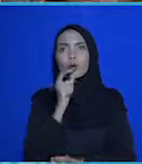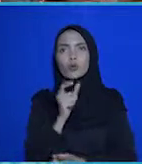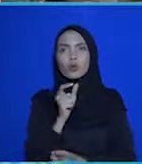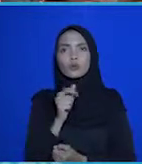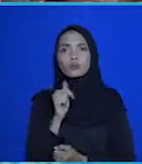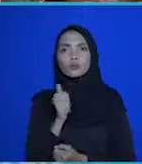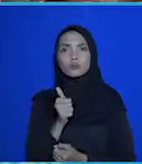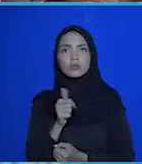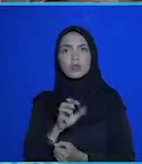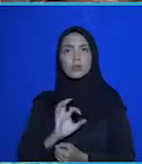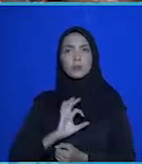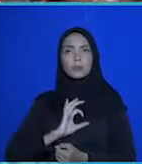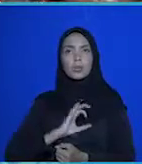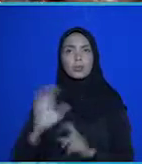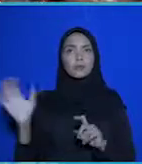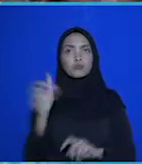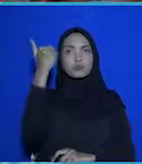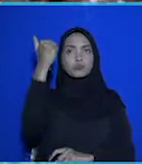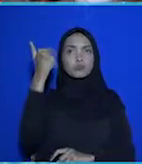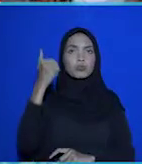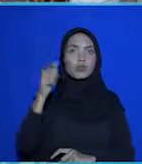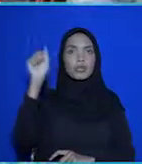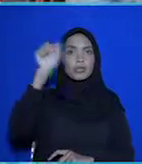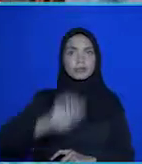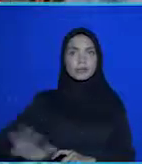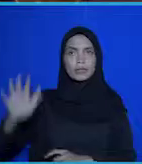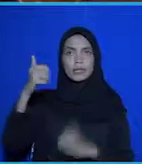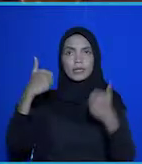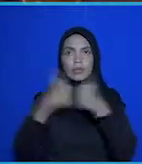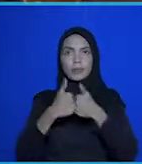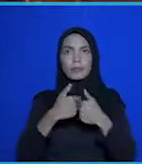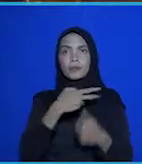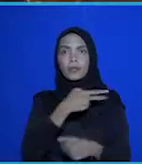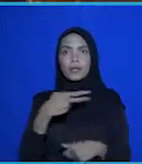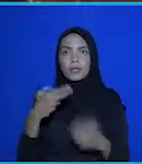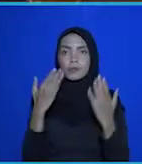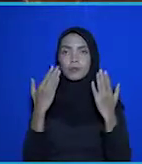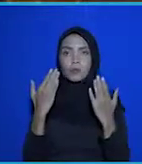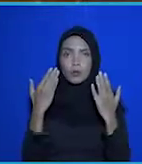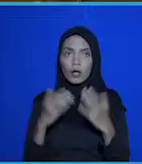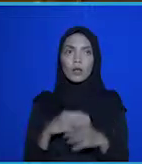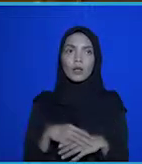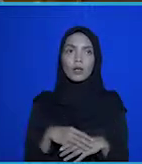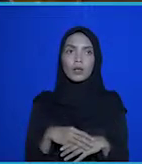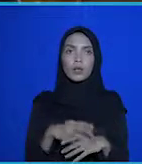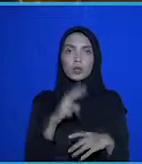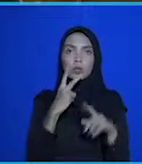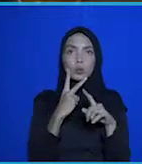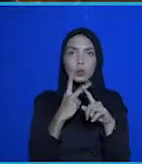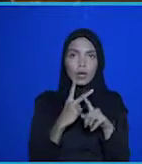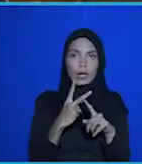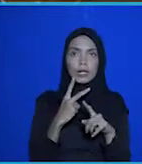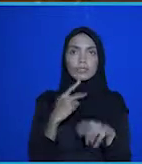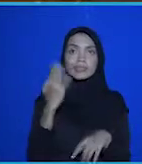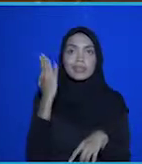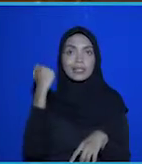berjuang untuk mendapatkan medali di Asian Games. Jadi kita berdoa double